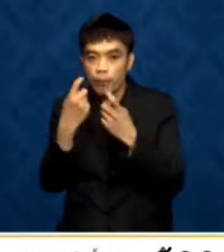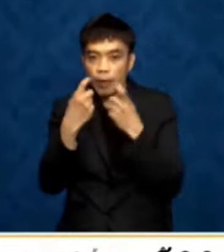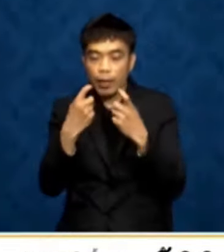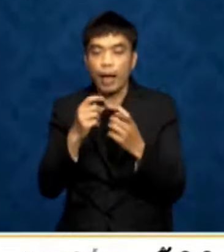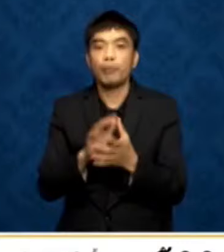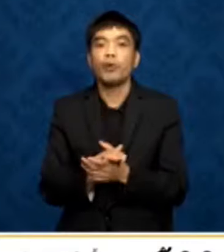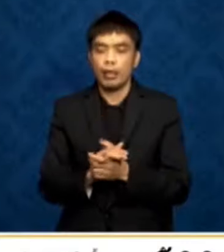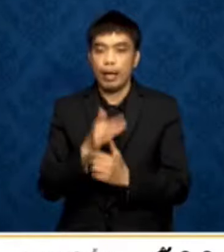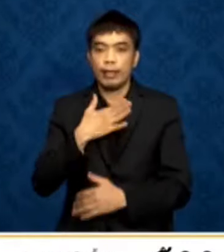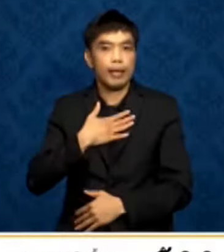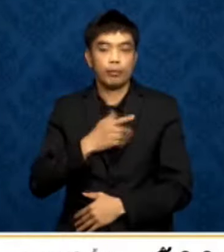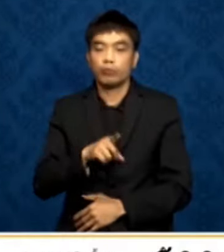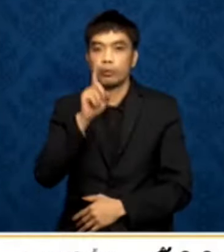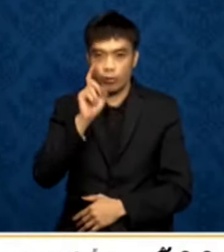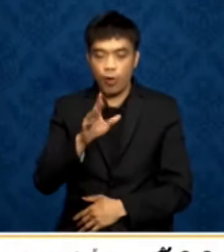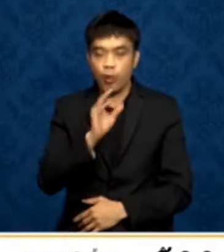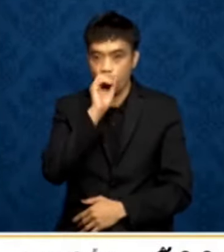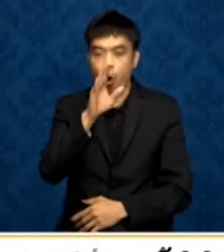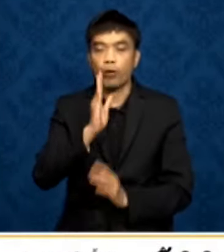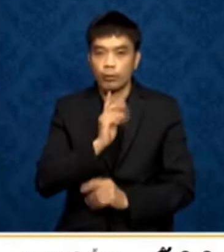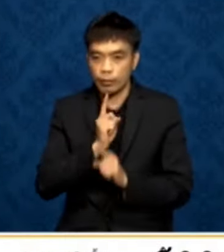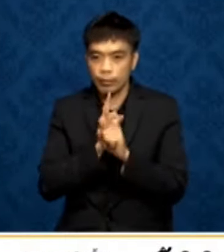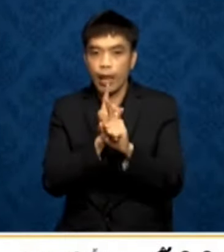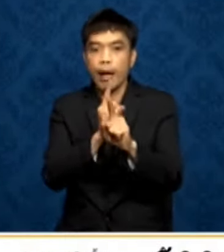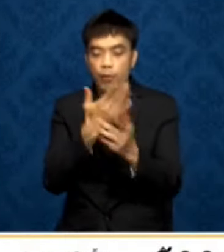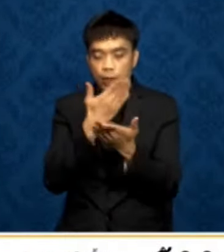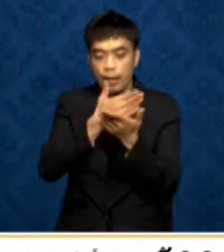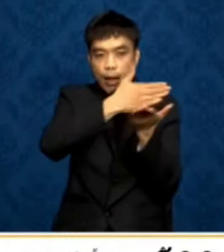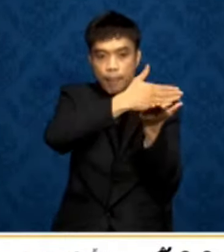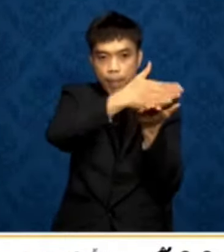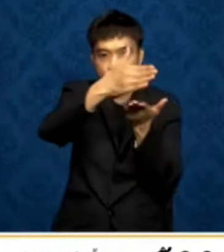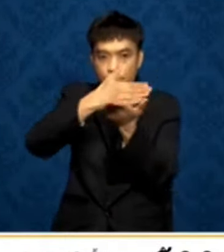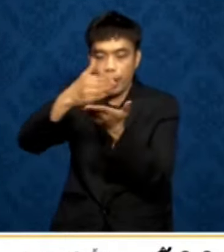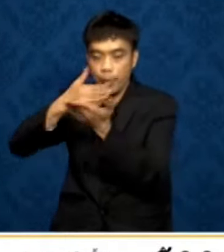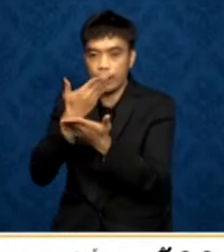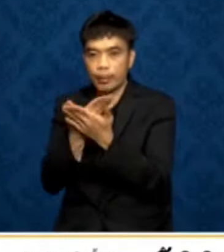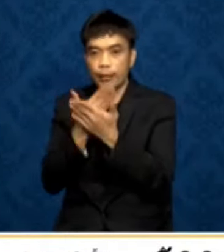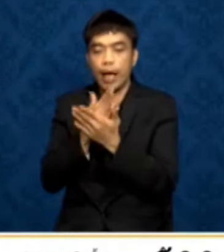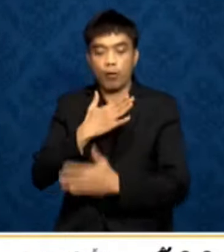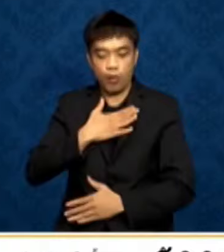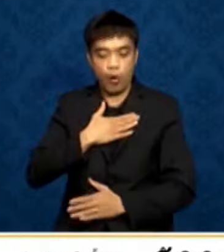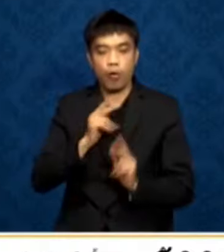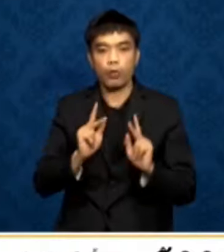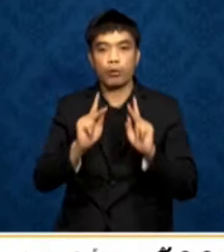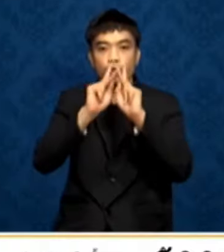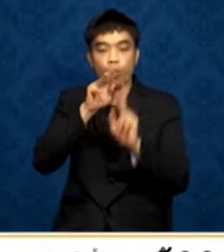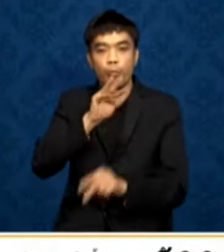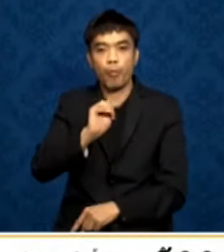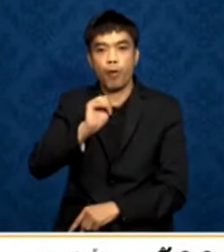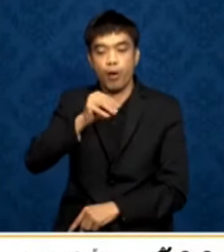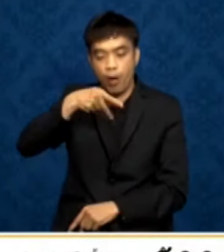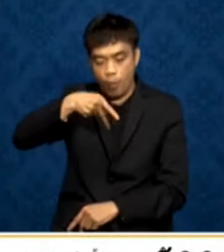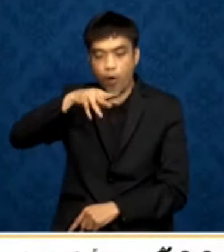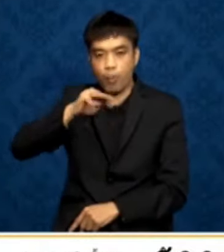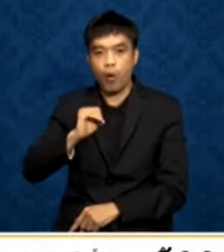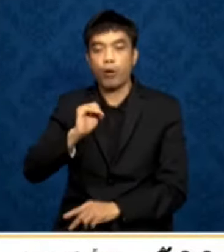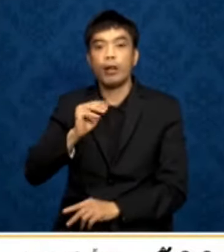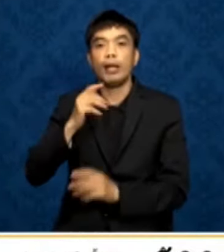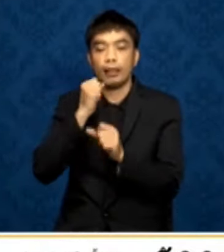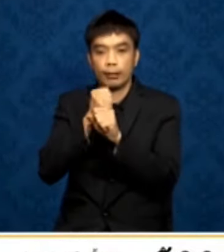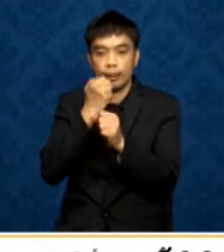แต่ว่าขอยืนยันครับว่าเงินที่เราได้แบ่งการใช้ในของกระทรวงพมนั้นนั้นเราทำเพื่อให้เกิดประโยชน์กับพี่น้องประชาชน